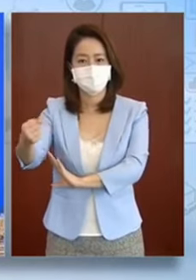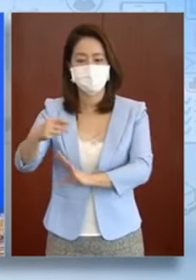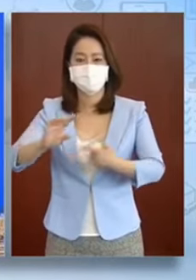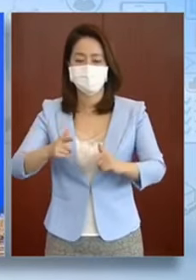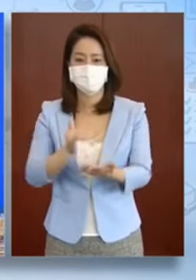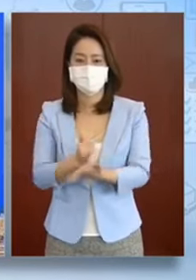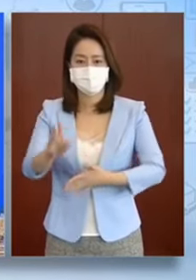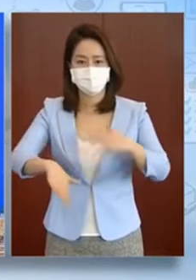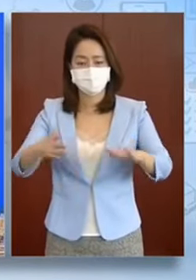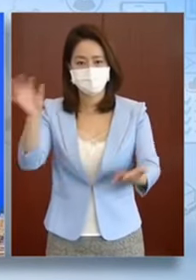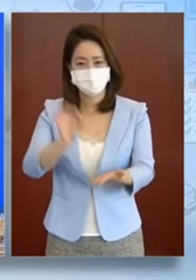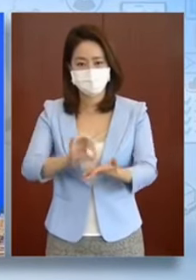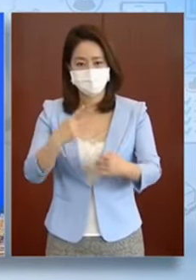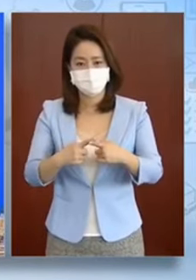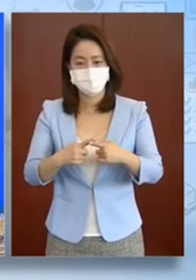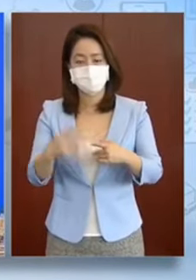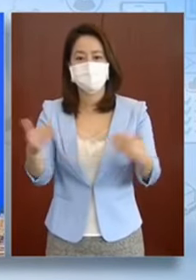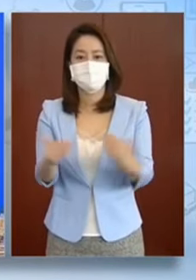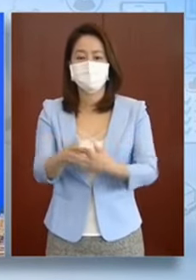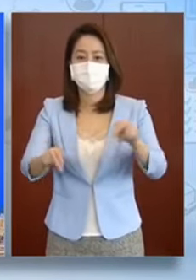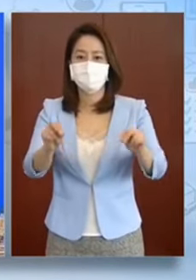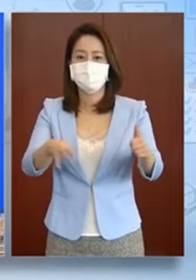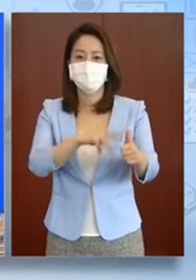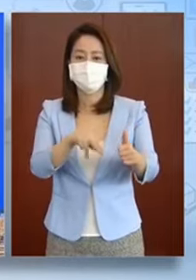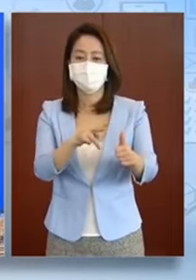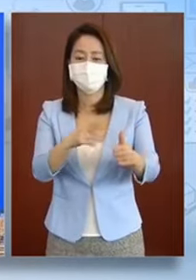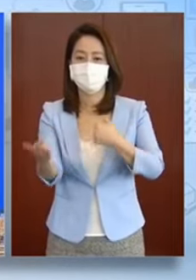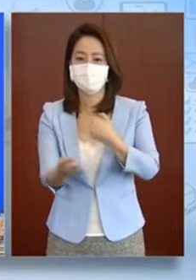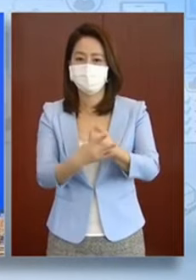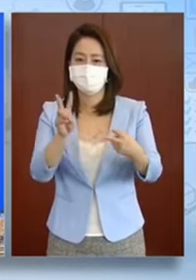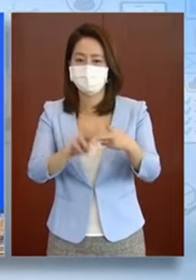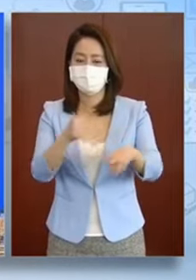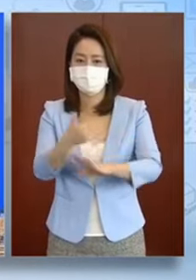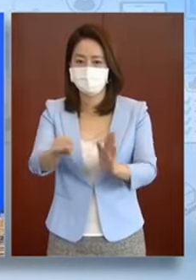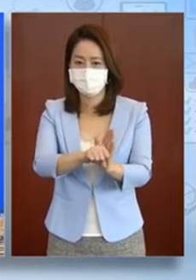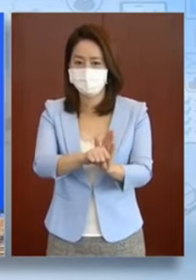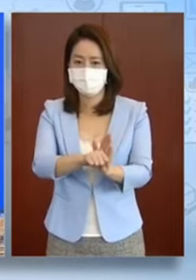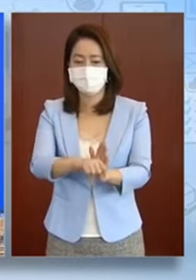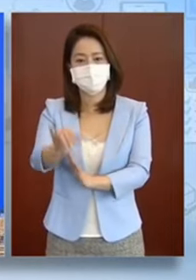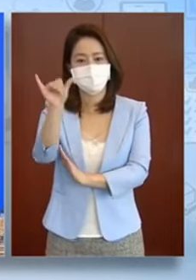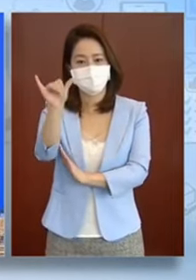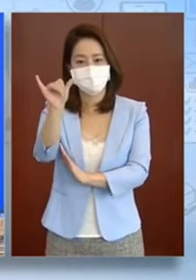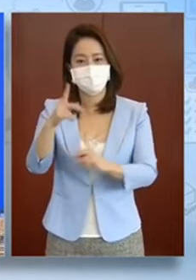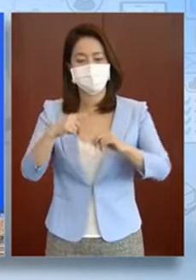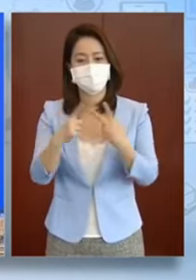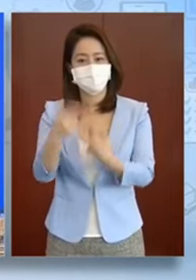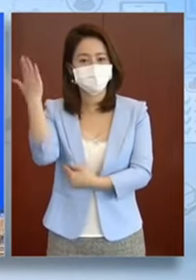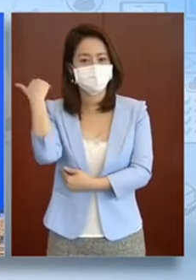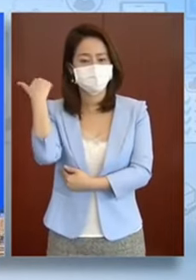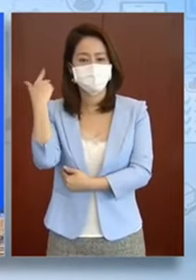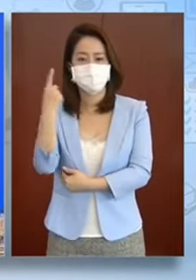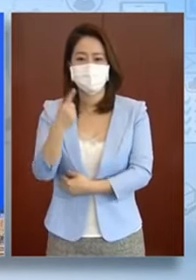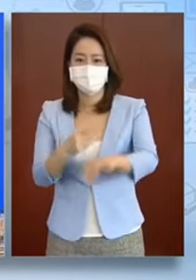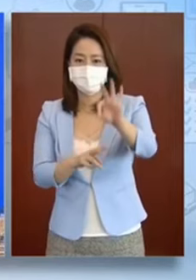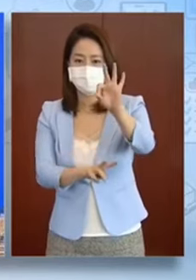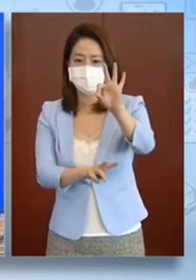中。经调查，浙江新增确诊病例中6人与昨天3月